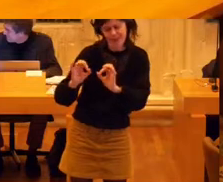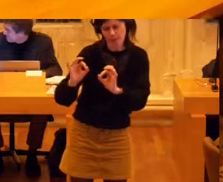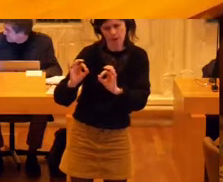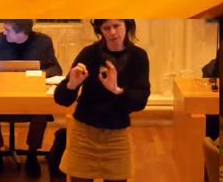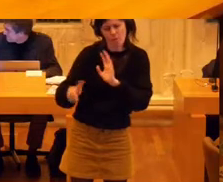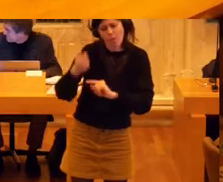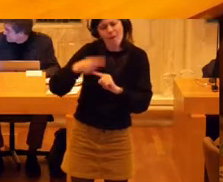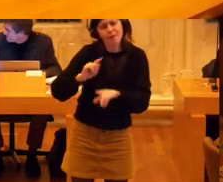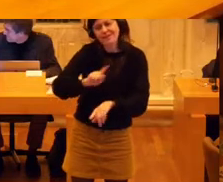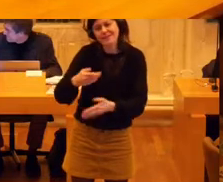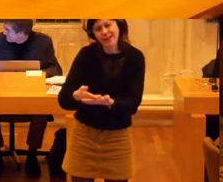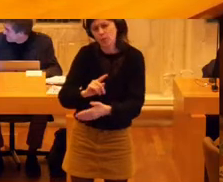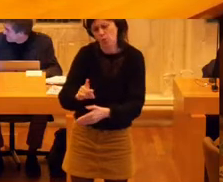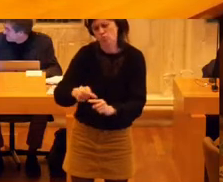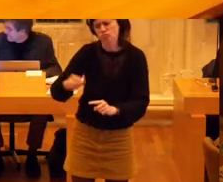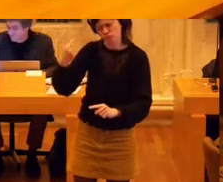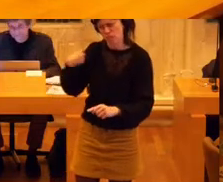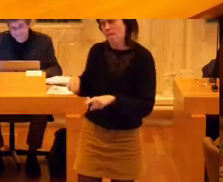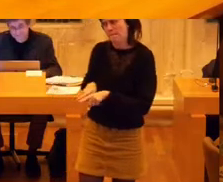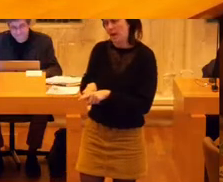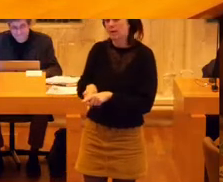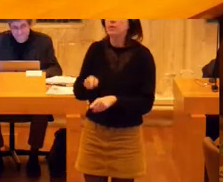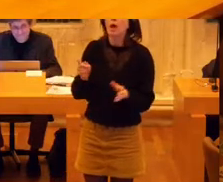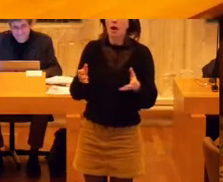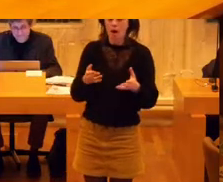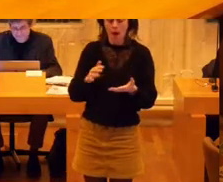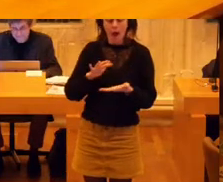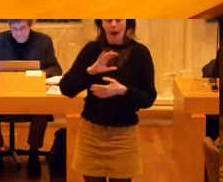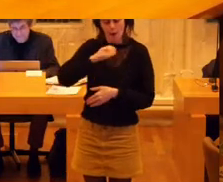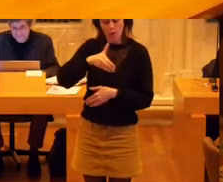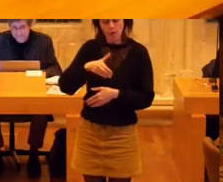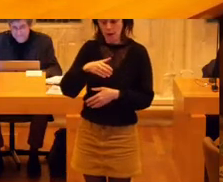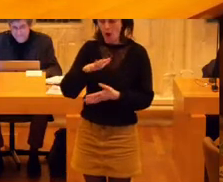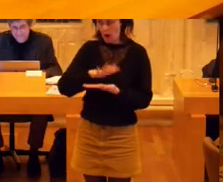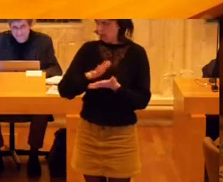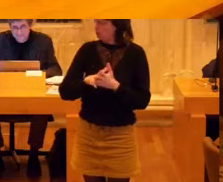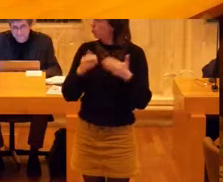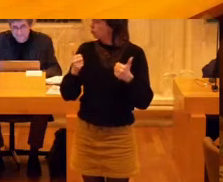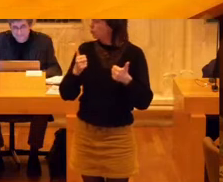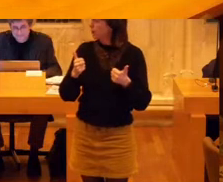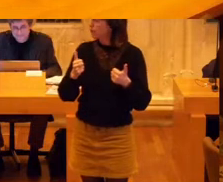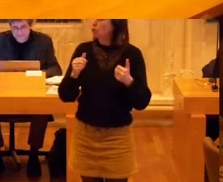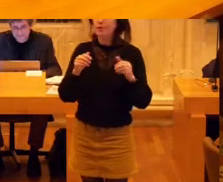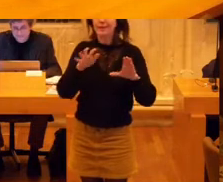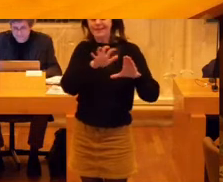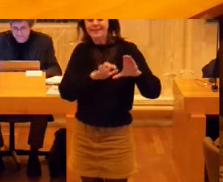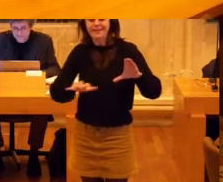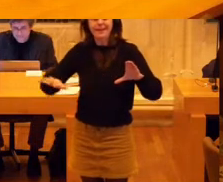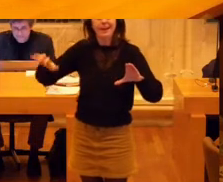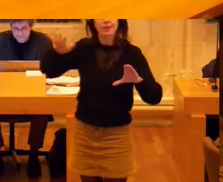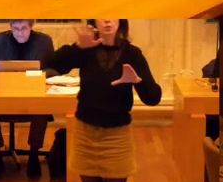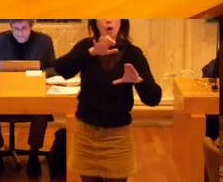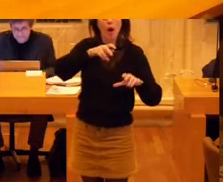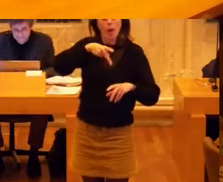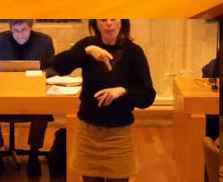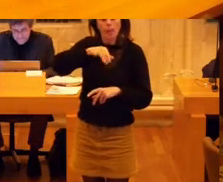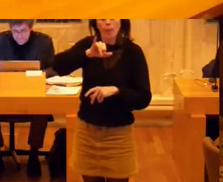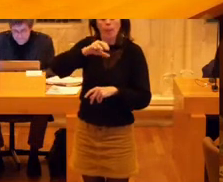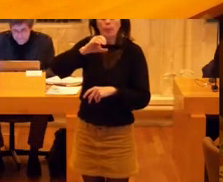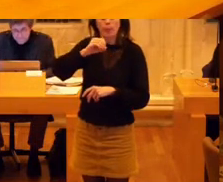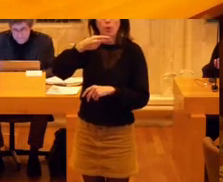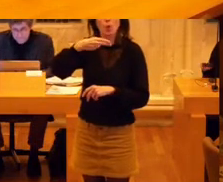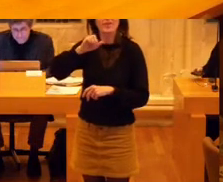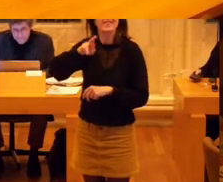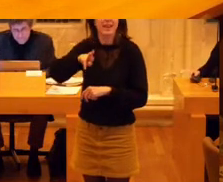une superbe association à Caen qui s'appelle Territoire Pionnier. Pourquoi, sur des cas comme ça, on ne fait